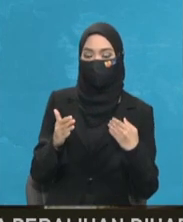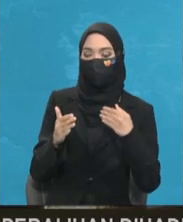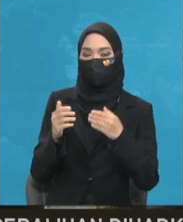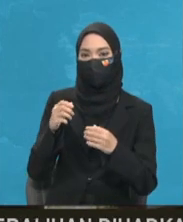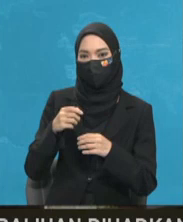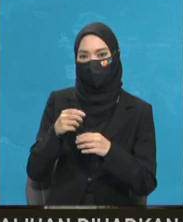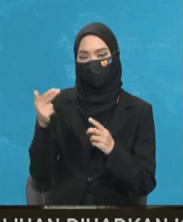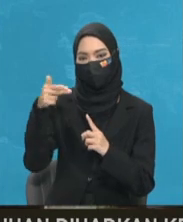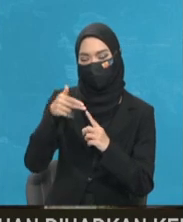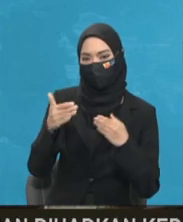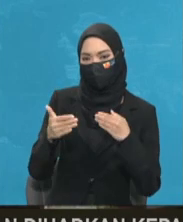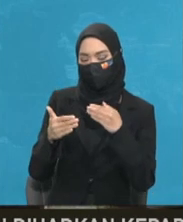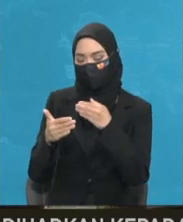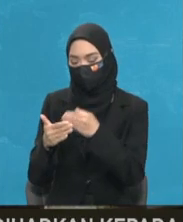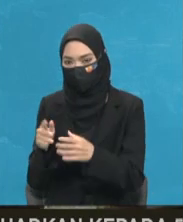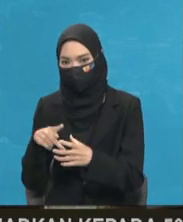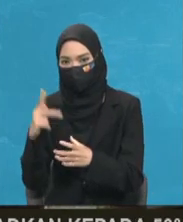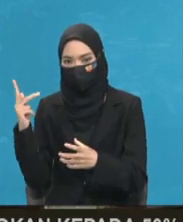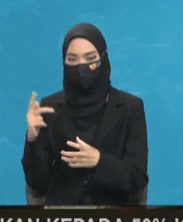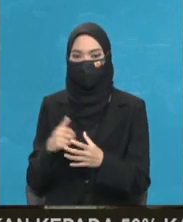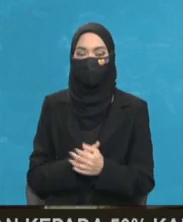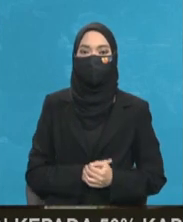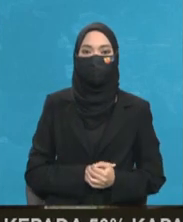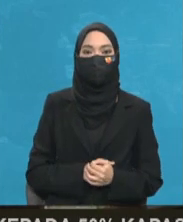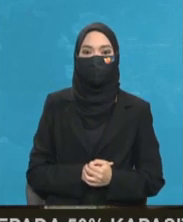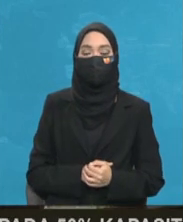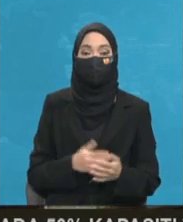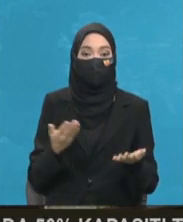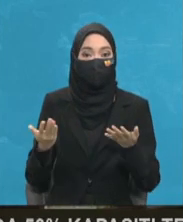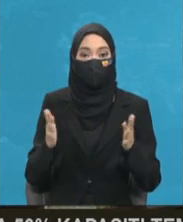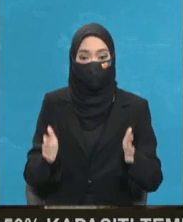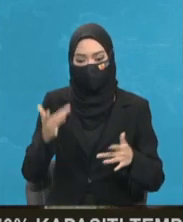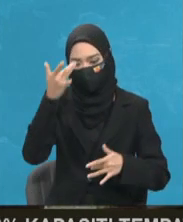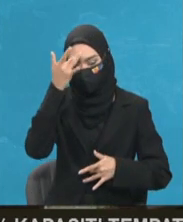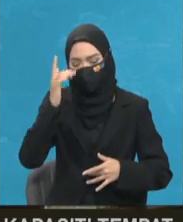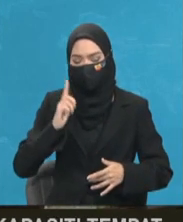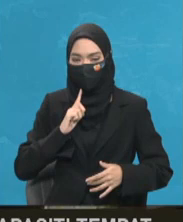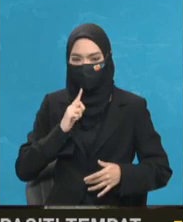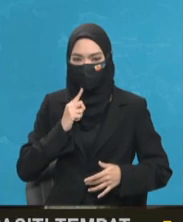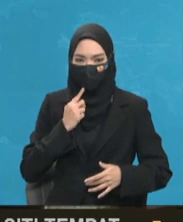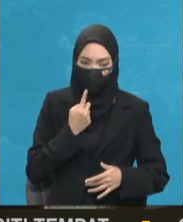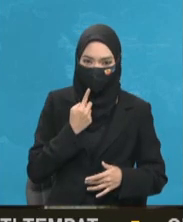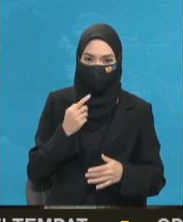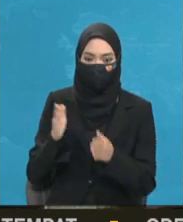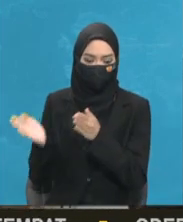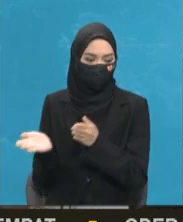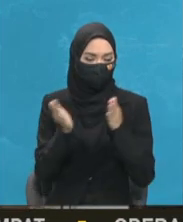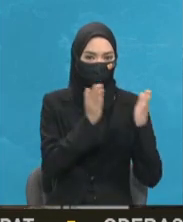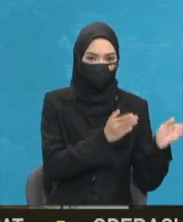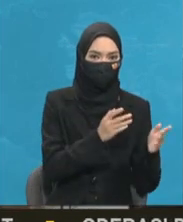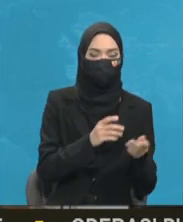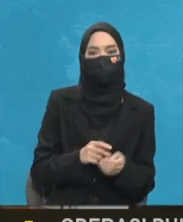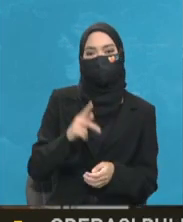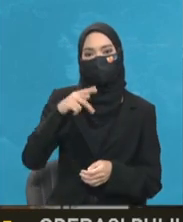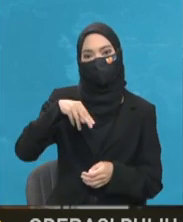pesakit pesakit ini mengalami tahap kesehatan yang merosot akan dipindahkan ke enak sih bagi Pemantauan dan rawatan yang lebih rapi